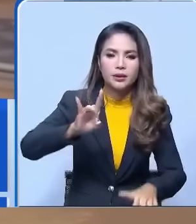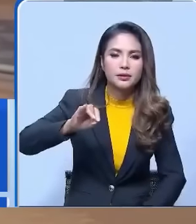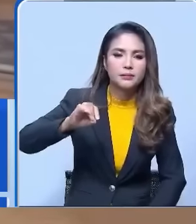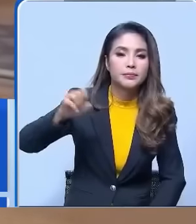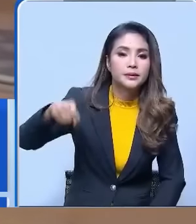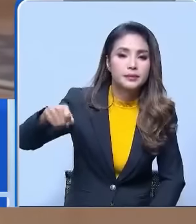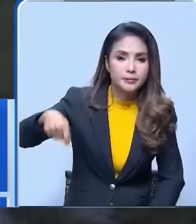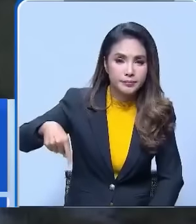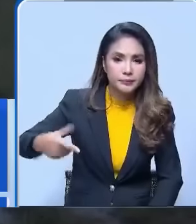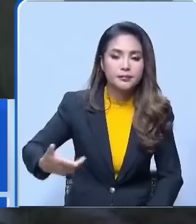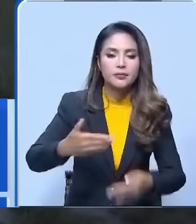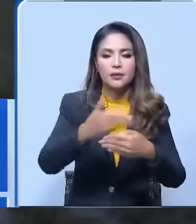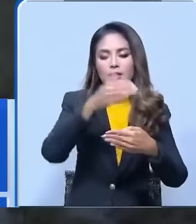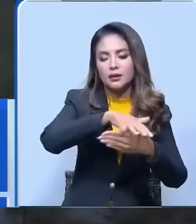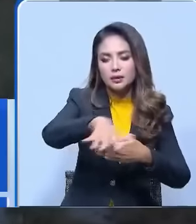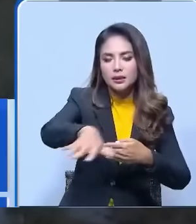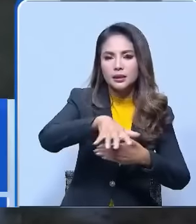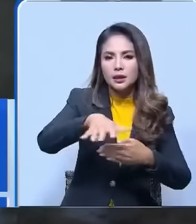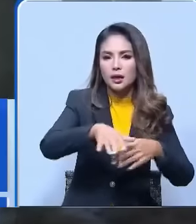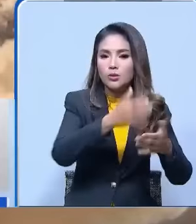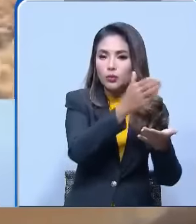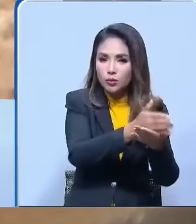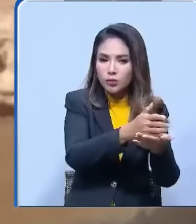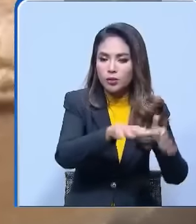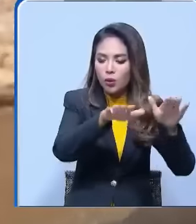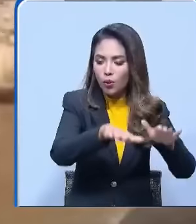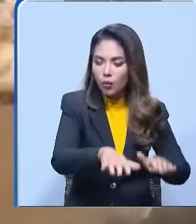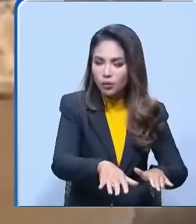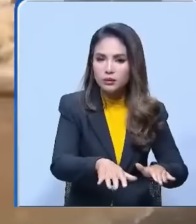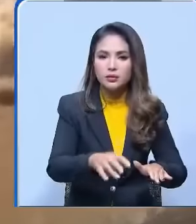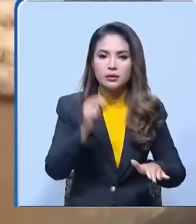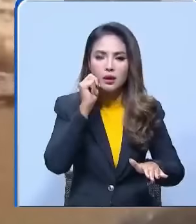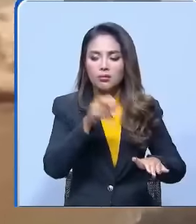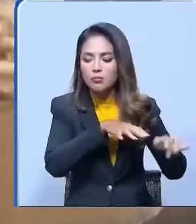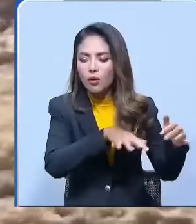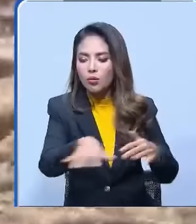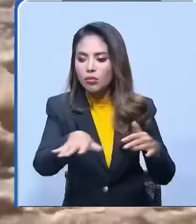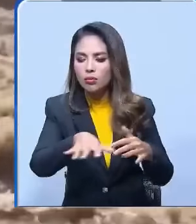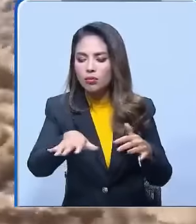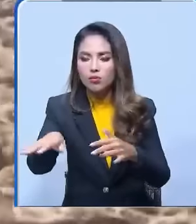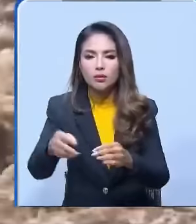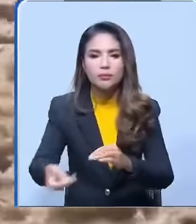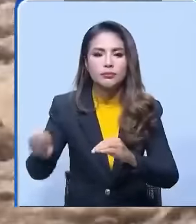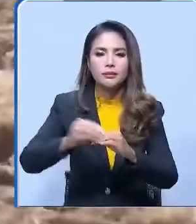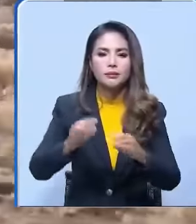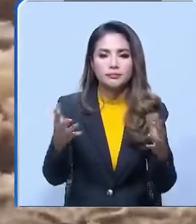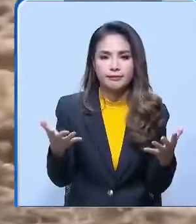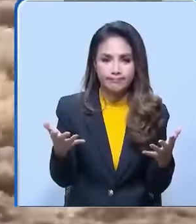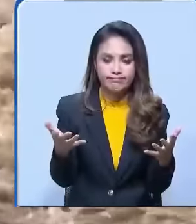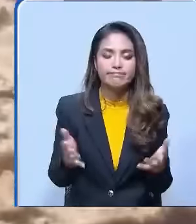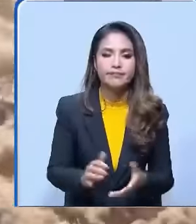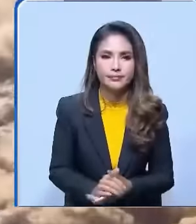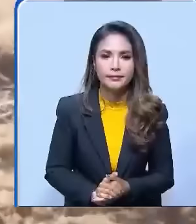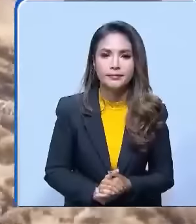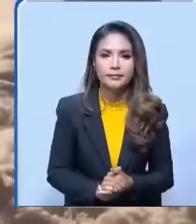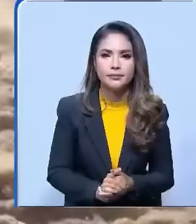ายน้ำและไม่มีฝนตกในพื้นที่เหนือเขื่อนค่ะก็ทำให้ไม่มีมวลน้ำสาขาท้ายเขื่อนเข้ามาสมทบแม่น้ำวังนะคะ